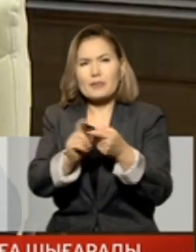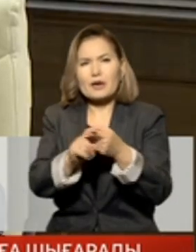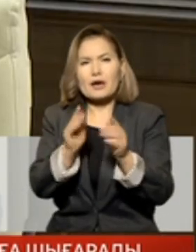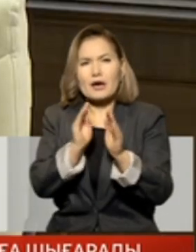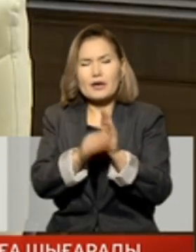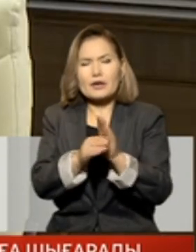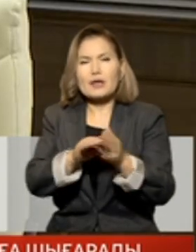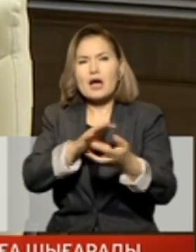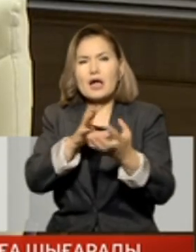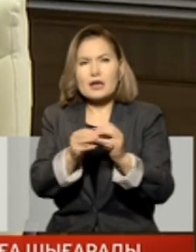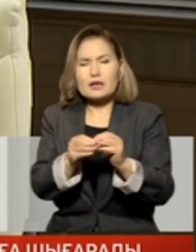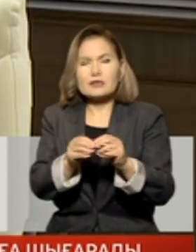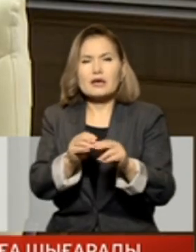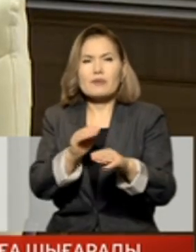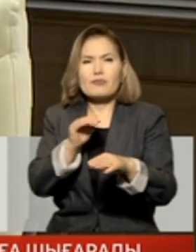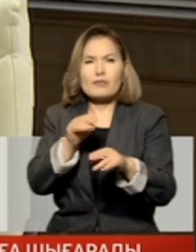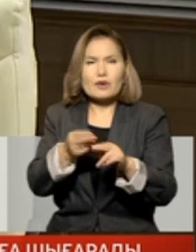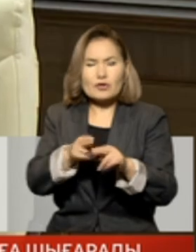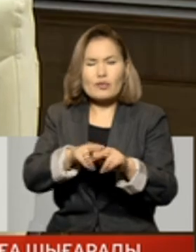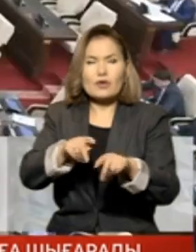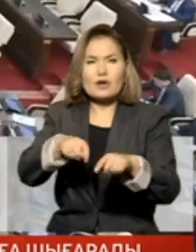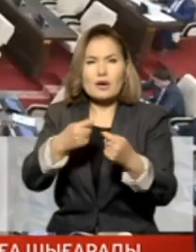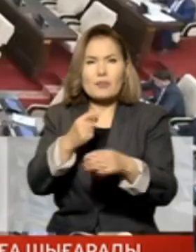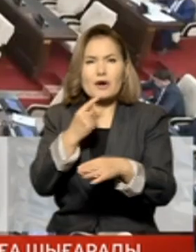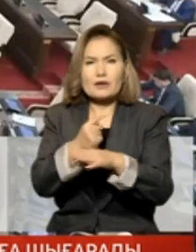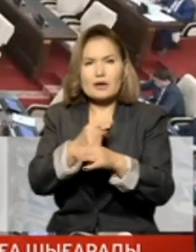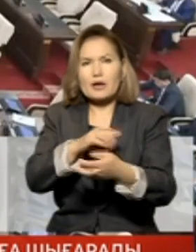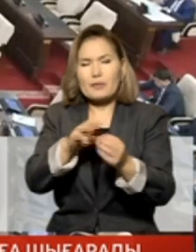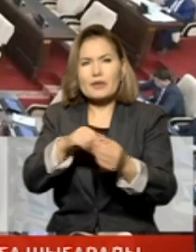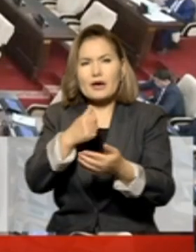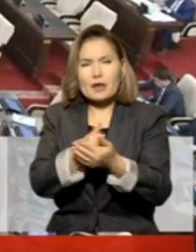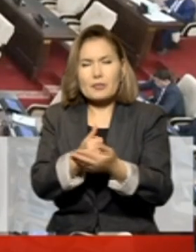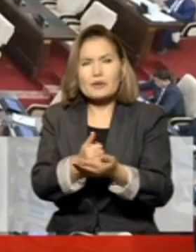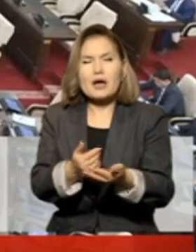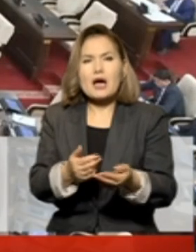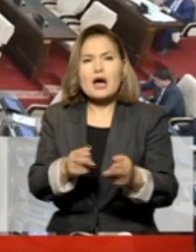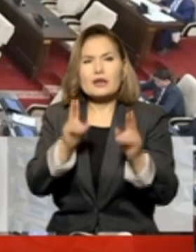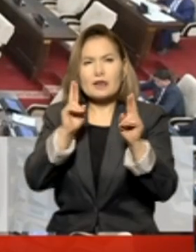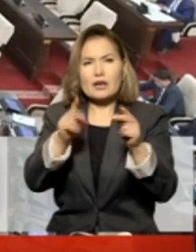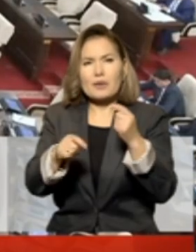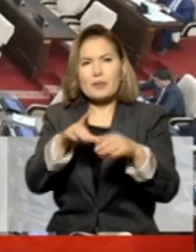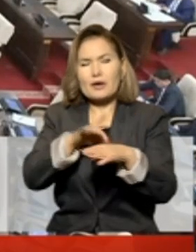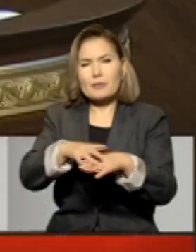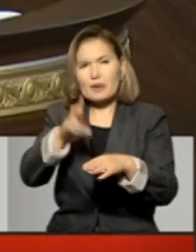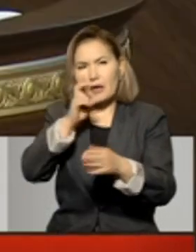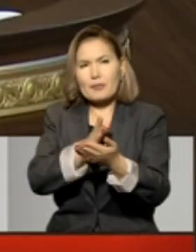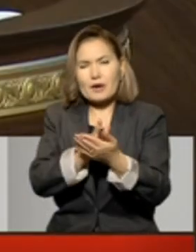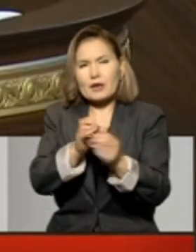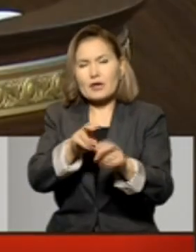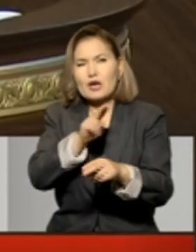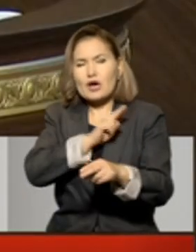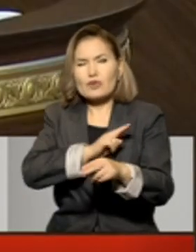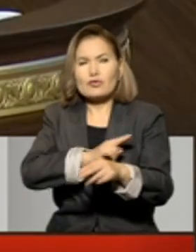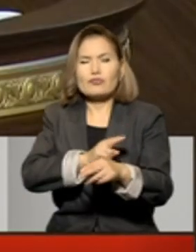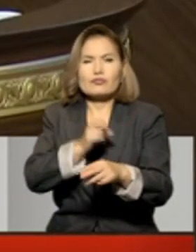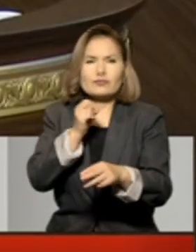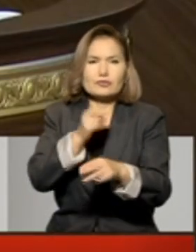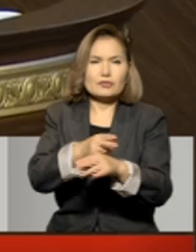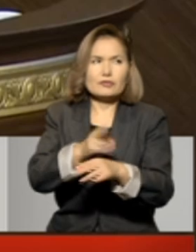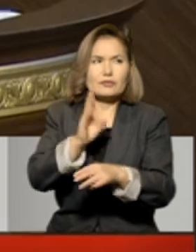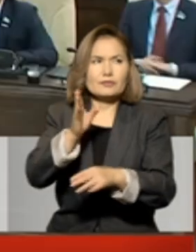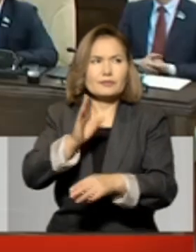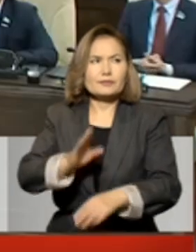сыбайлас жемқорлық жағдайларын ескеріп қабылданған шара. Негізгі талаптарды бұлса, мемлекеттік қызметкер жұмысынан айырылуы